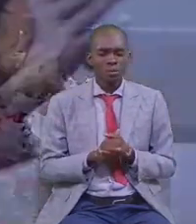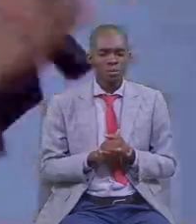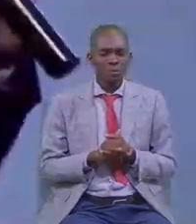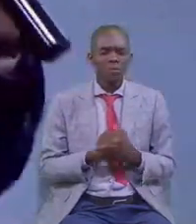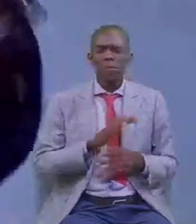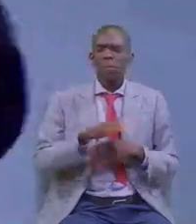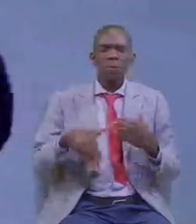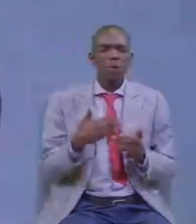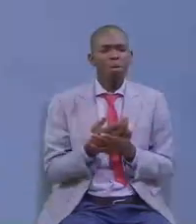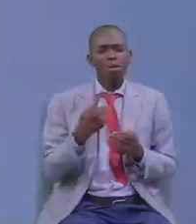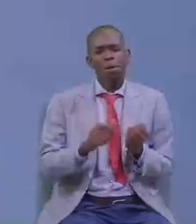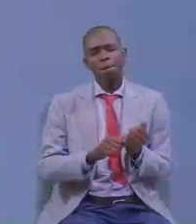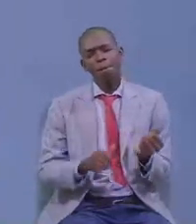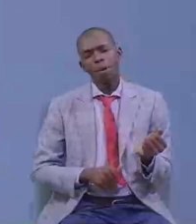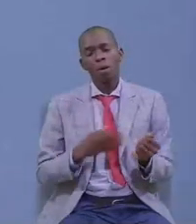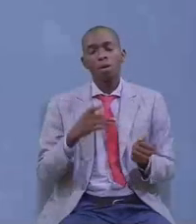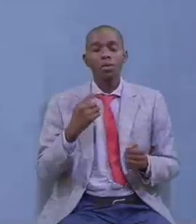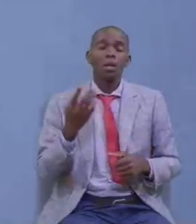toutes les rétrogradations du passé,